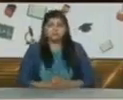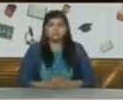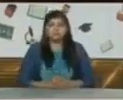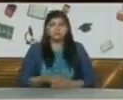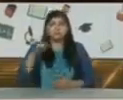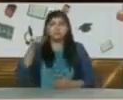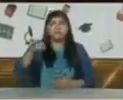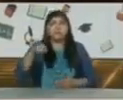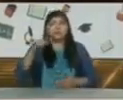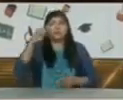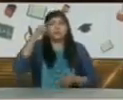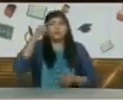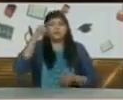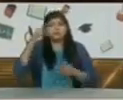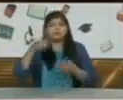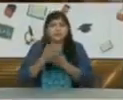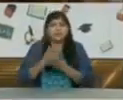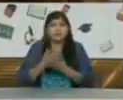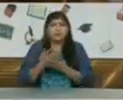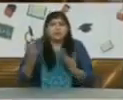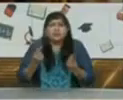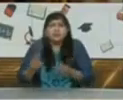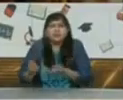तो आपको मेमोरी की जड़ी बूटी चाहिए।